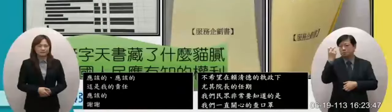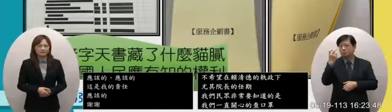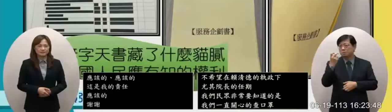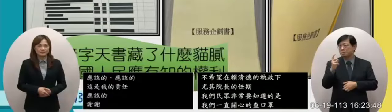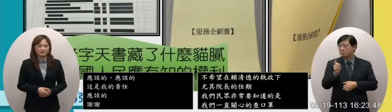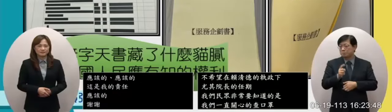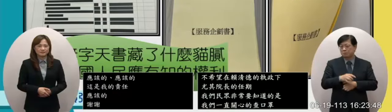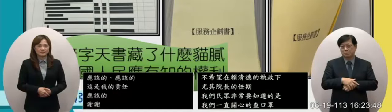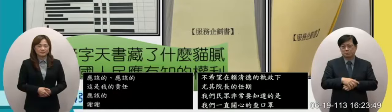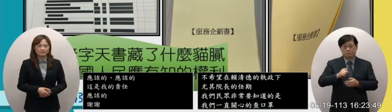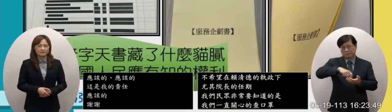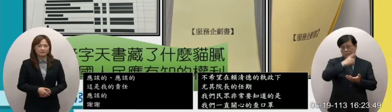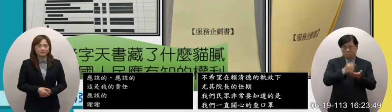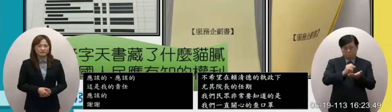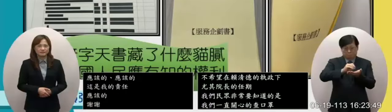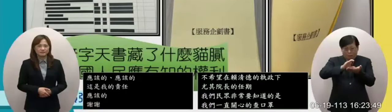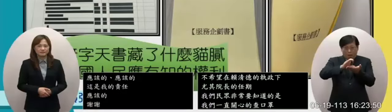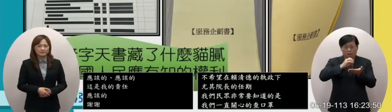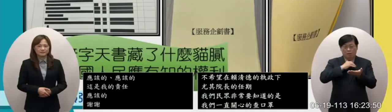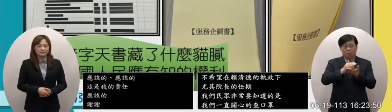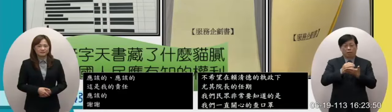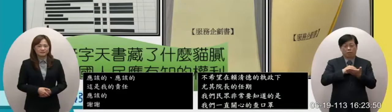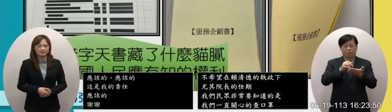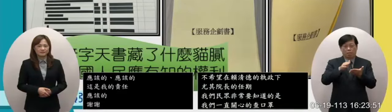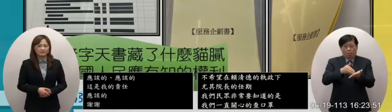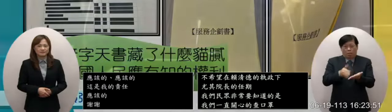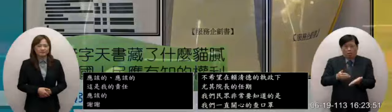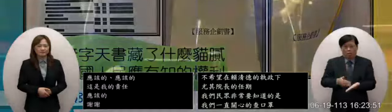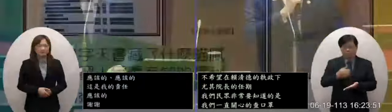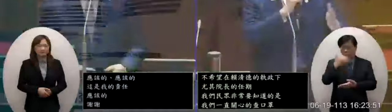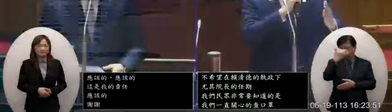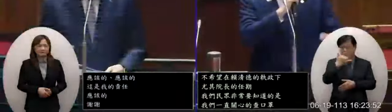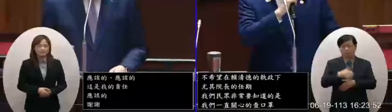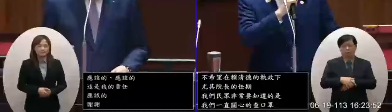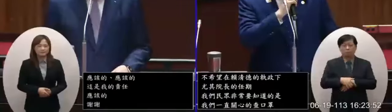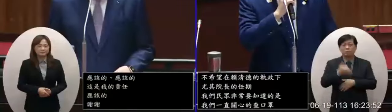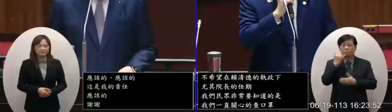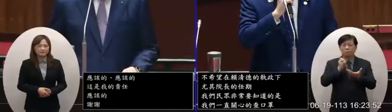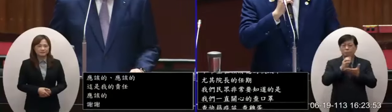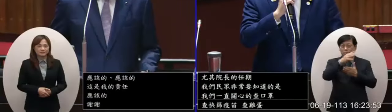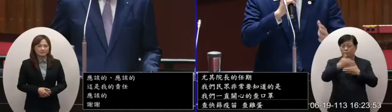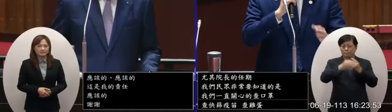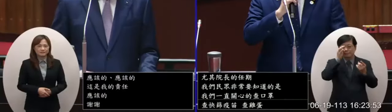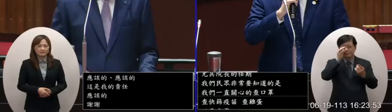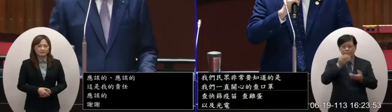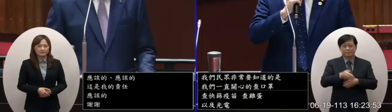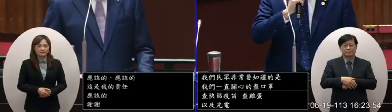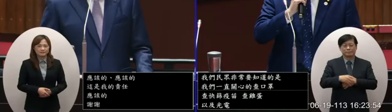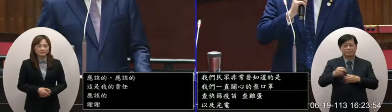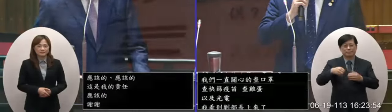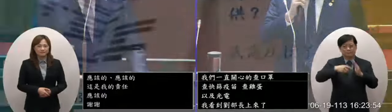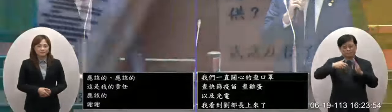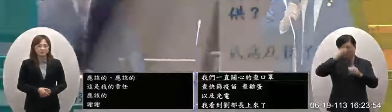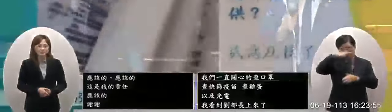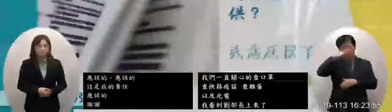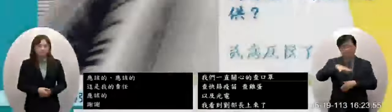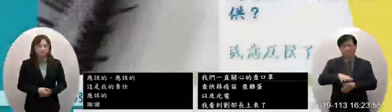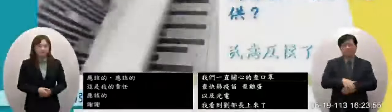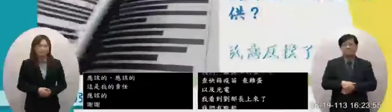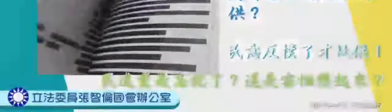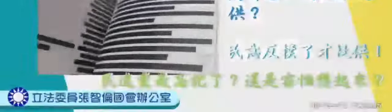哦有整册反黑的状况哦，所以我们是不是请我们的同仁播一下影片？我现在院长有看过这个影